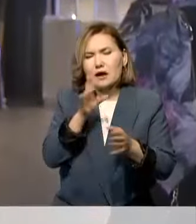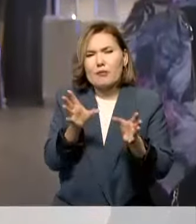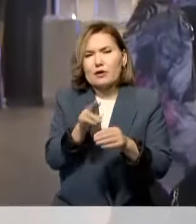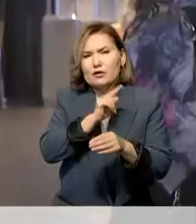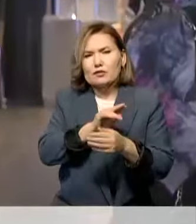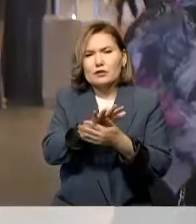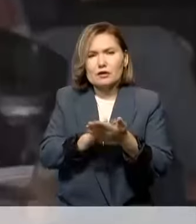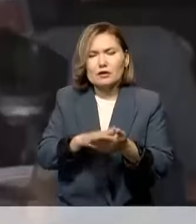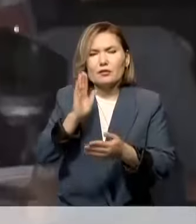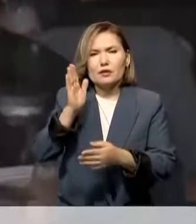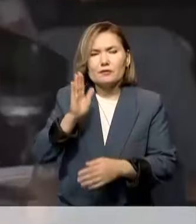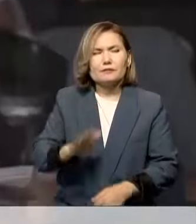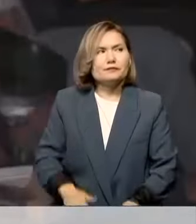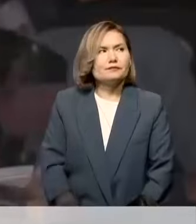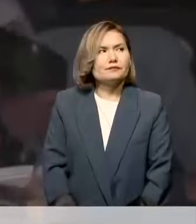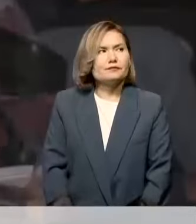арттыруға ниеттіміз.